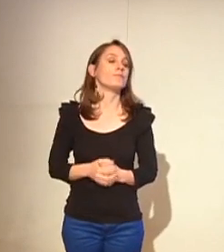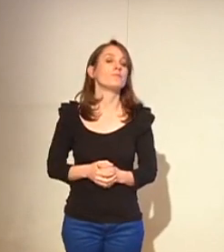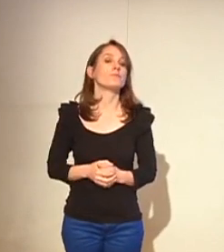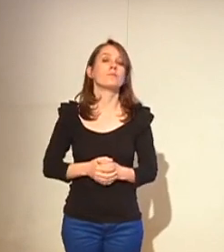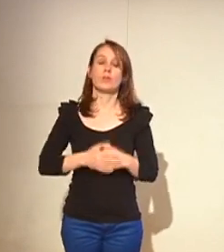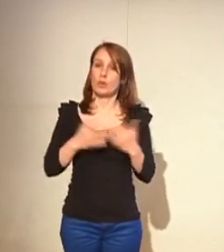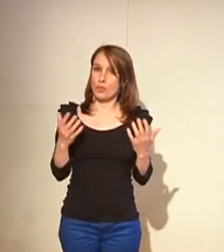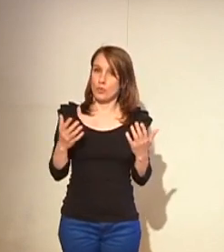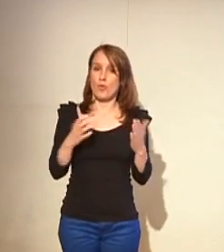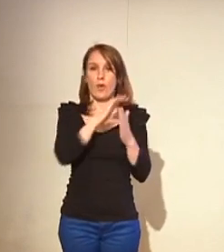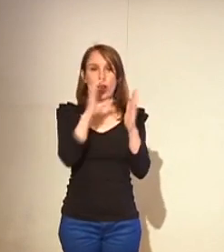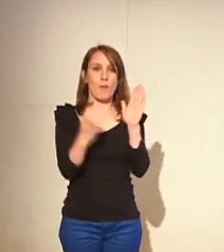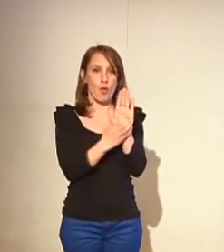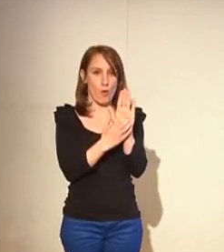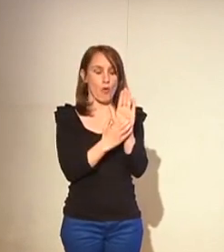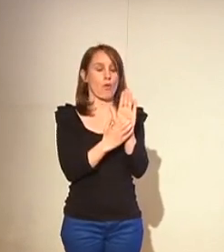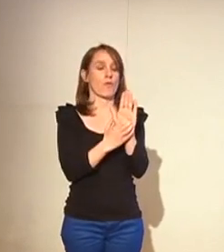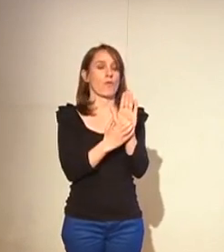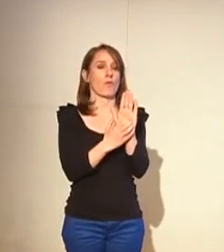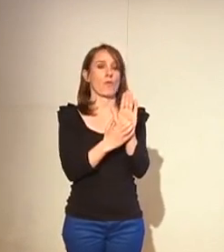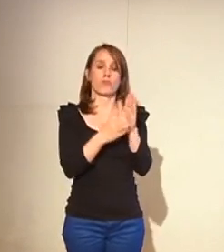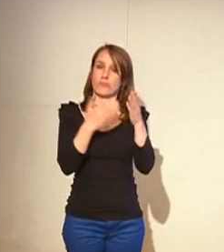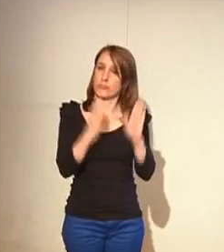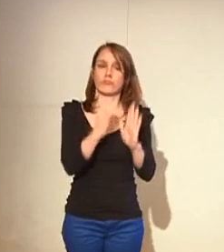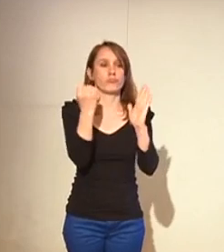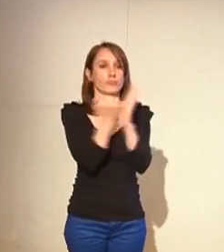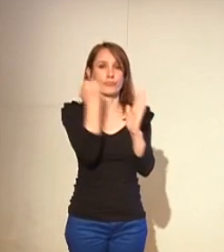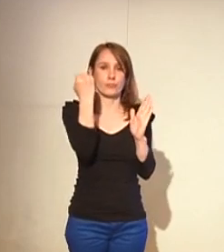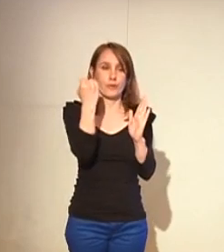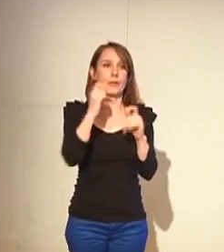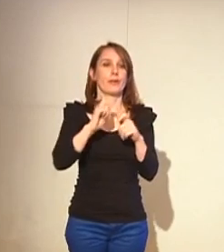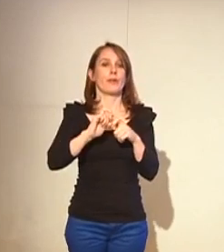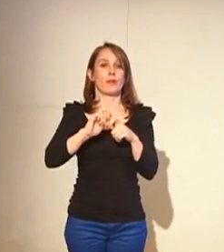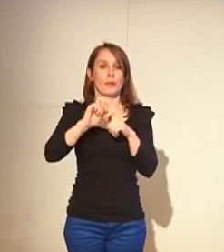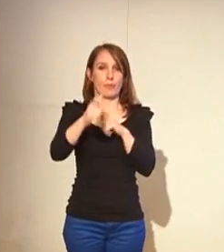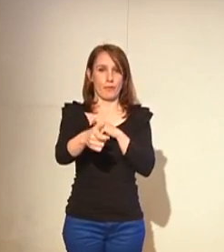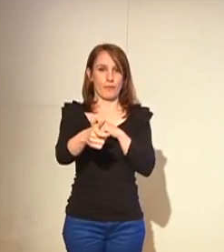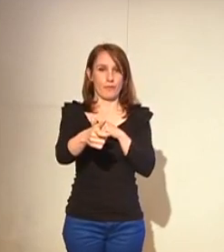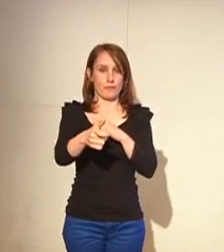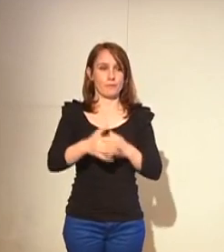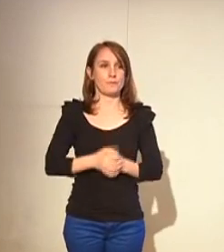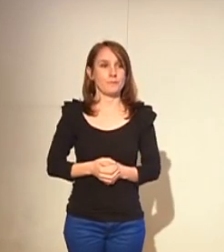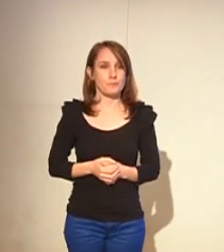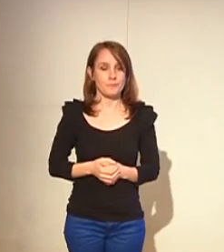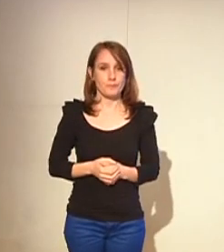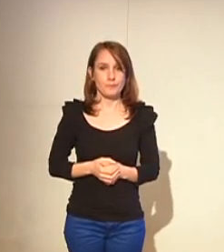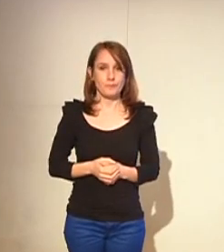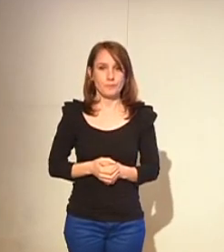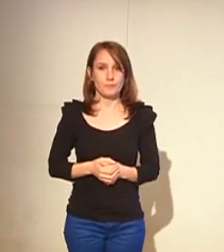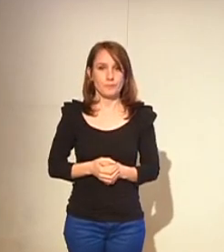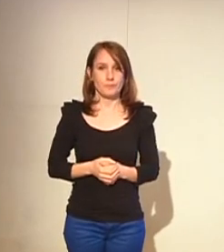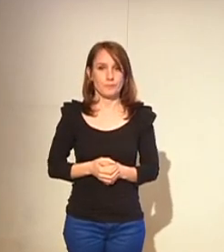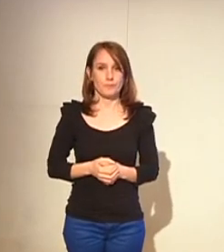amendement est adopté et nous passons donc